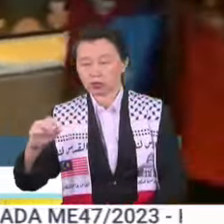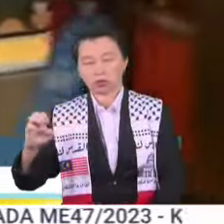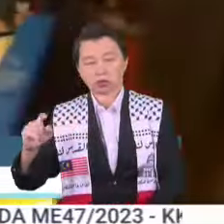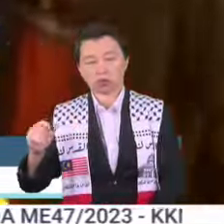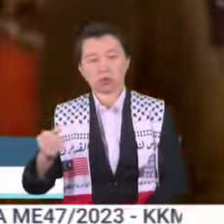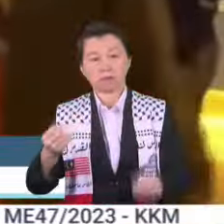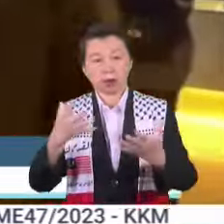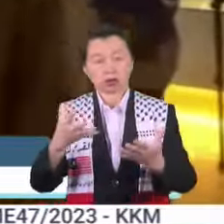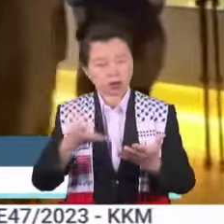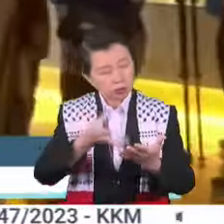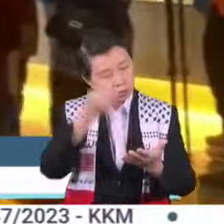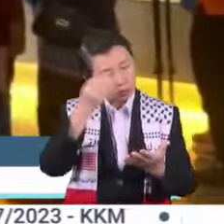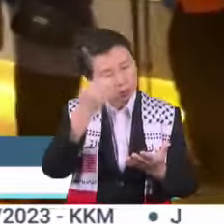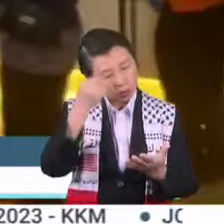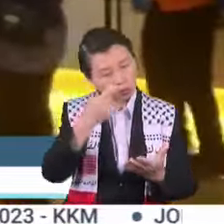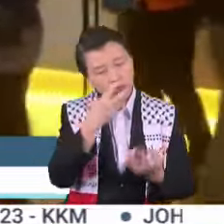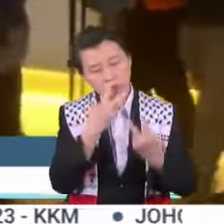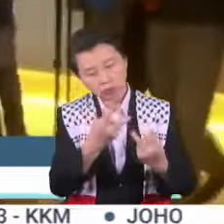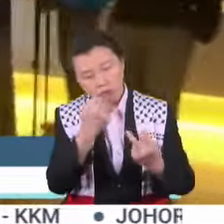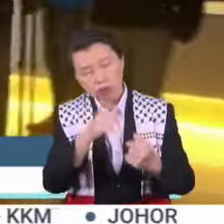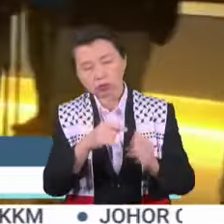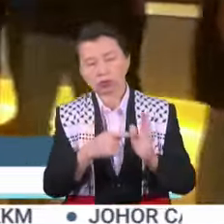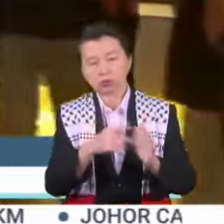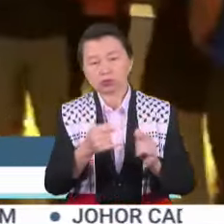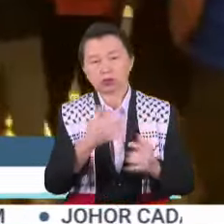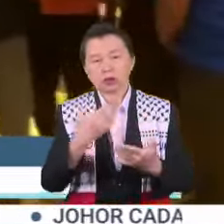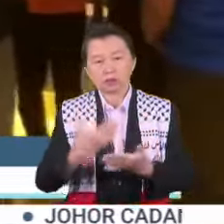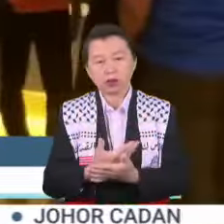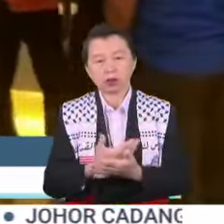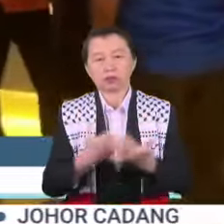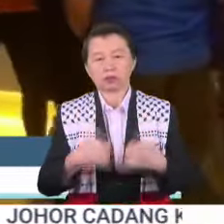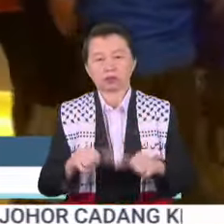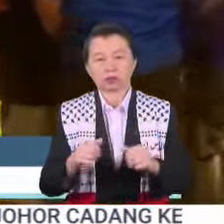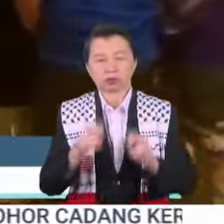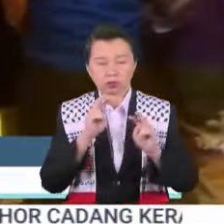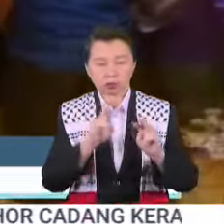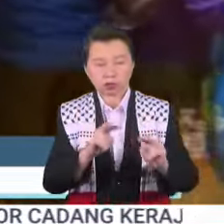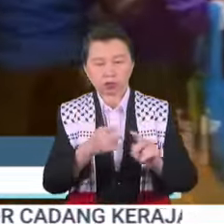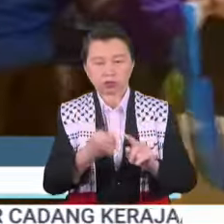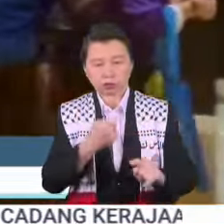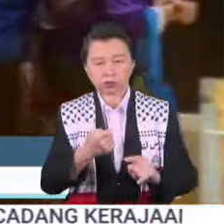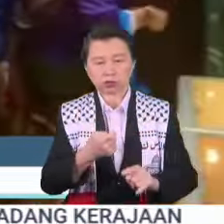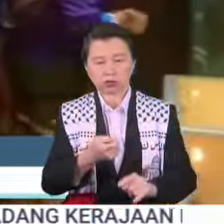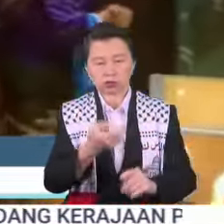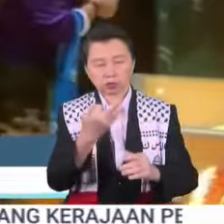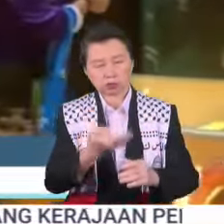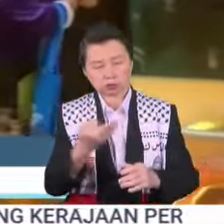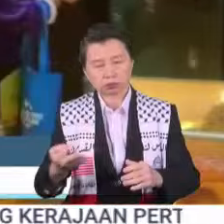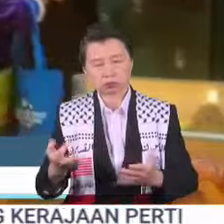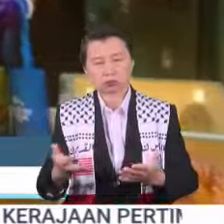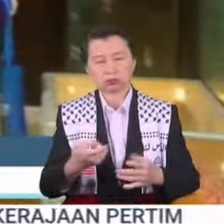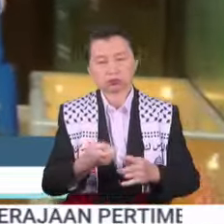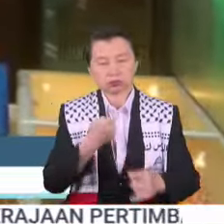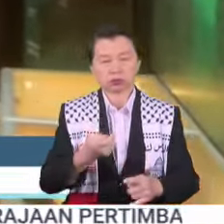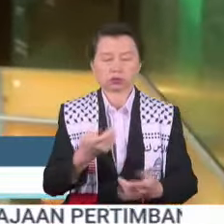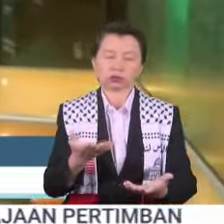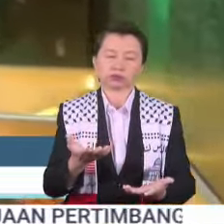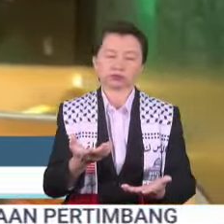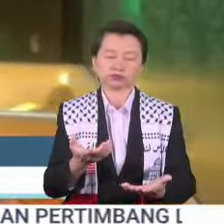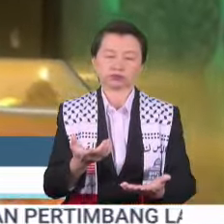Antaranya kita bagi satu inspirasi lah untuk kami yang masih baru. Kita tengok dari segi prasarana, dari segi orang